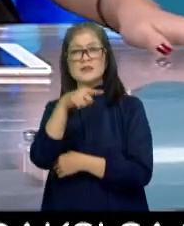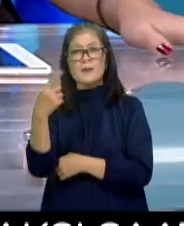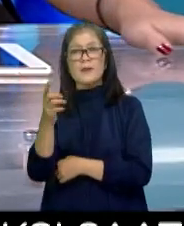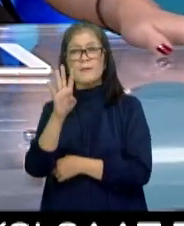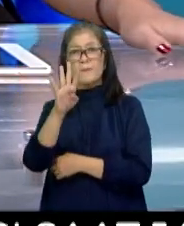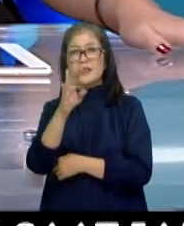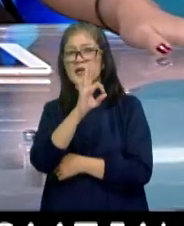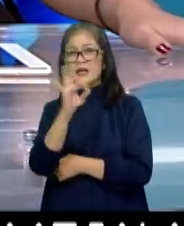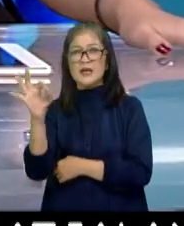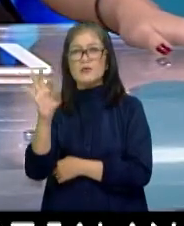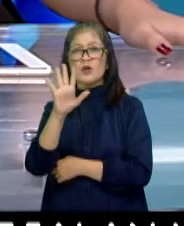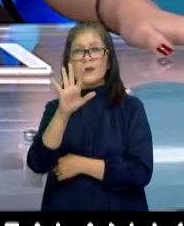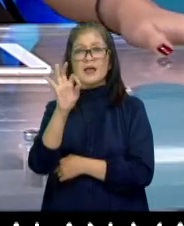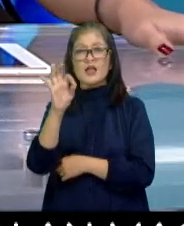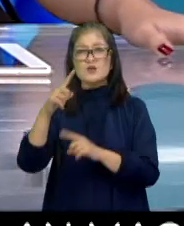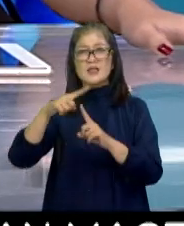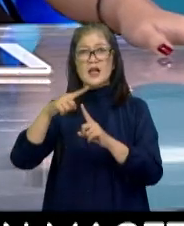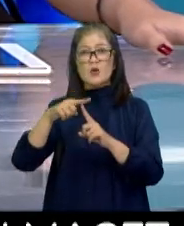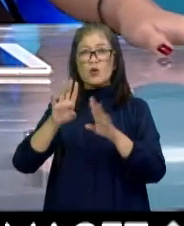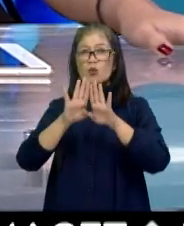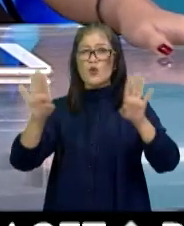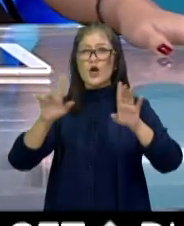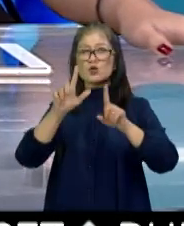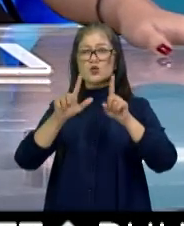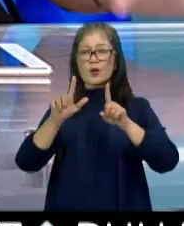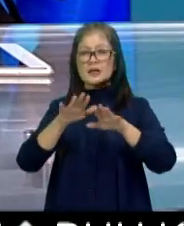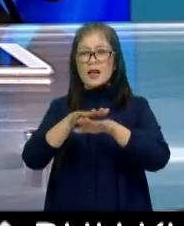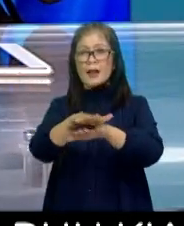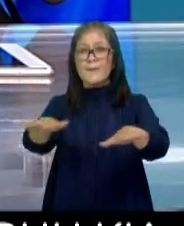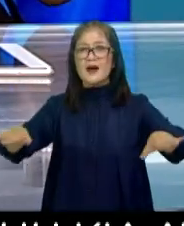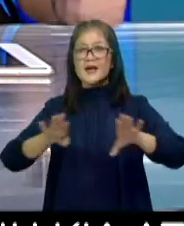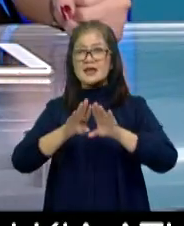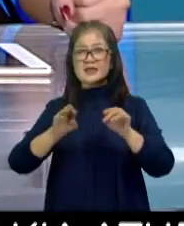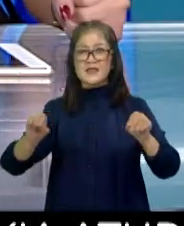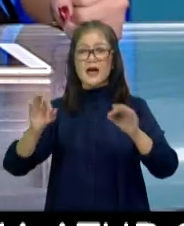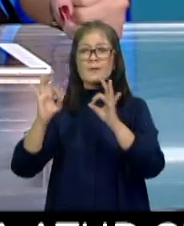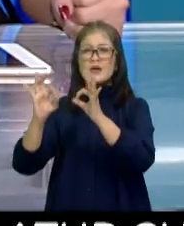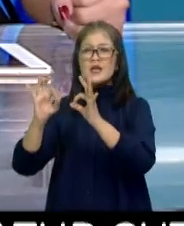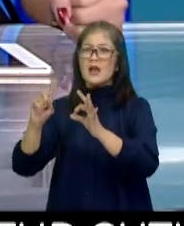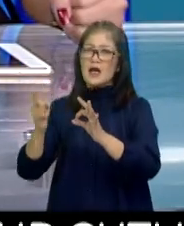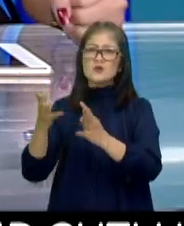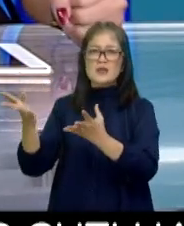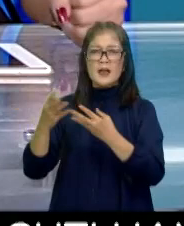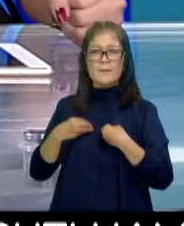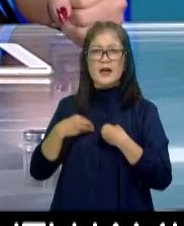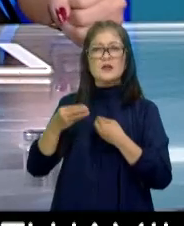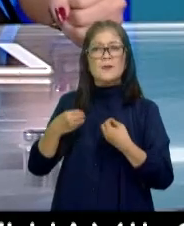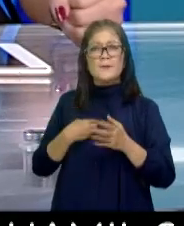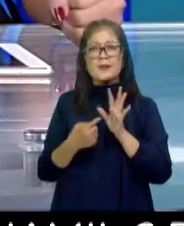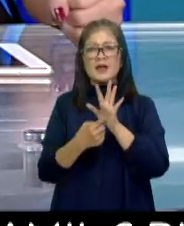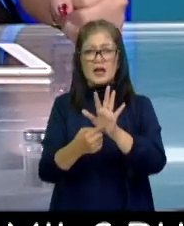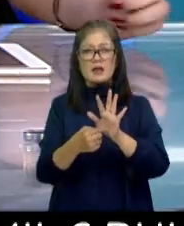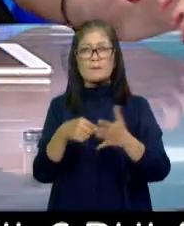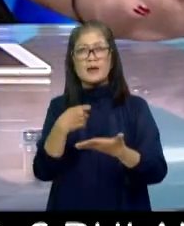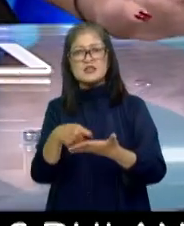dengan dibukanya 17 juta lapangan kerja. Dunia pendidikan harus mengambil peran dengan mencetak mahasiswa yang punya